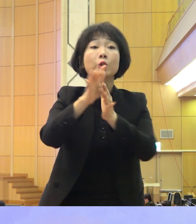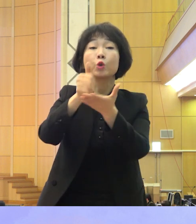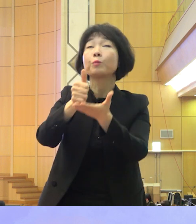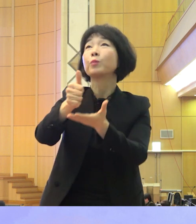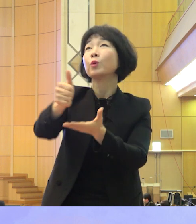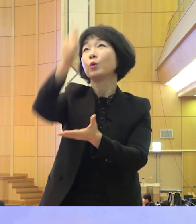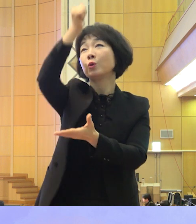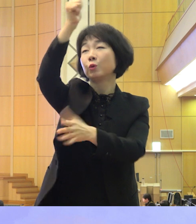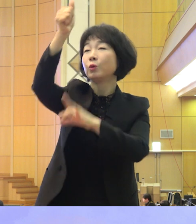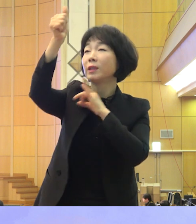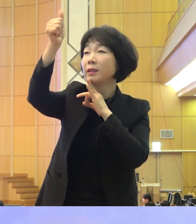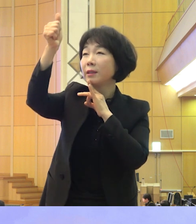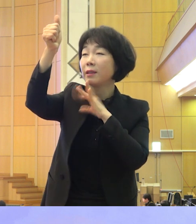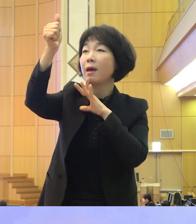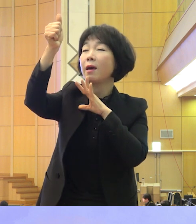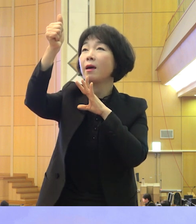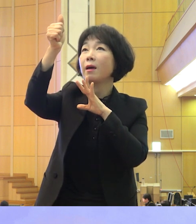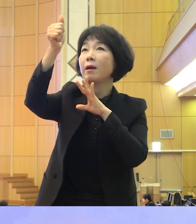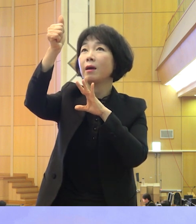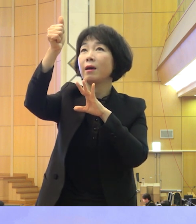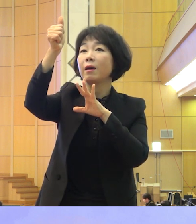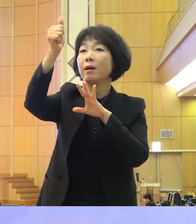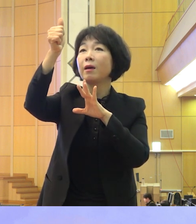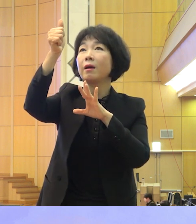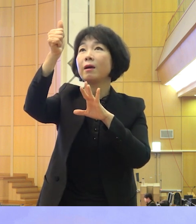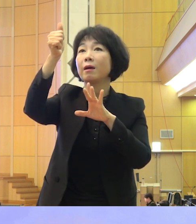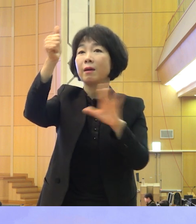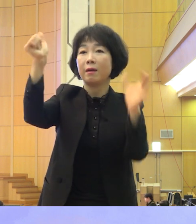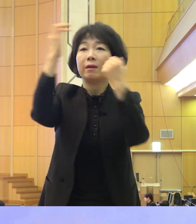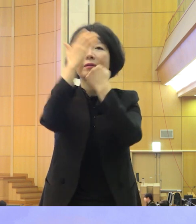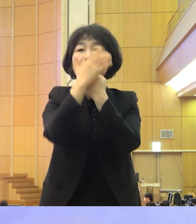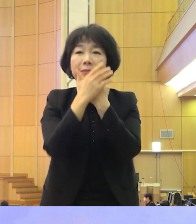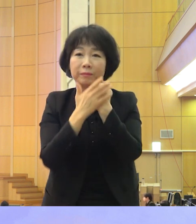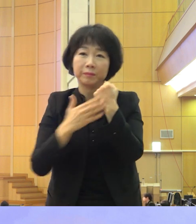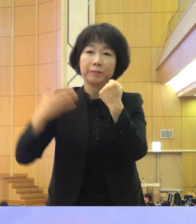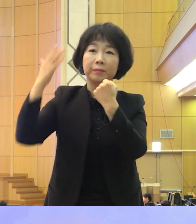오직 예수뿐이. 은혜 아니면 살아갈 수가 없네.